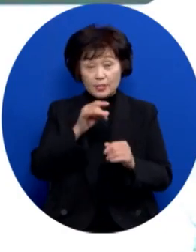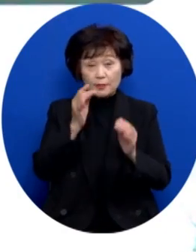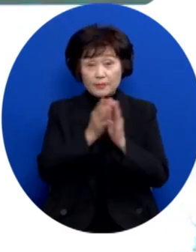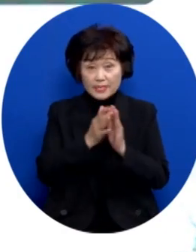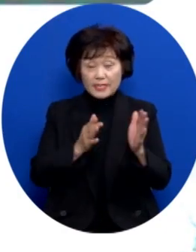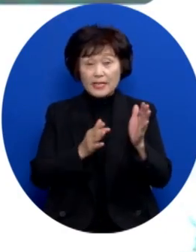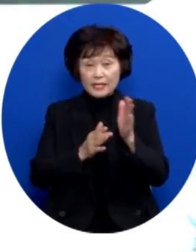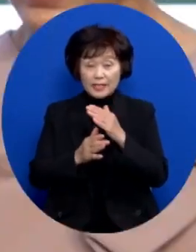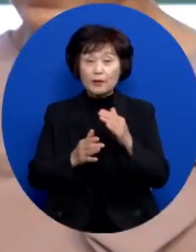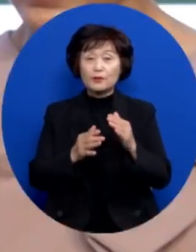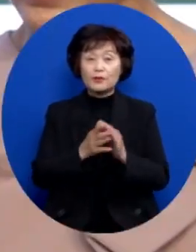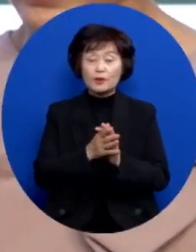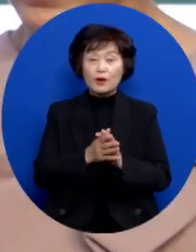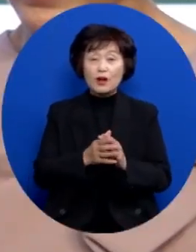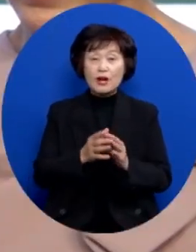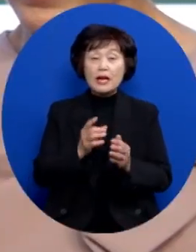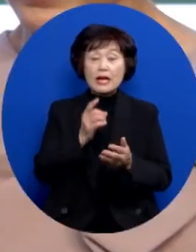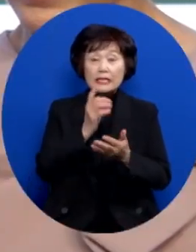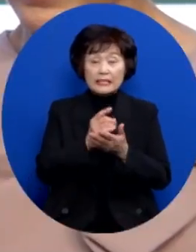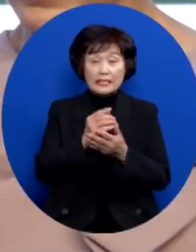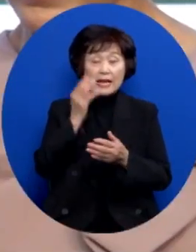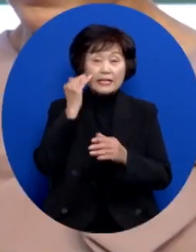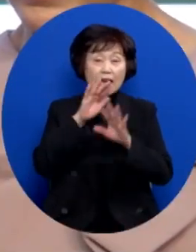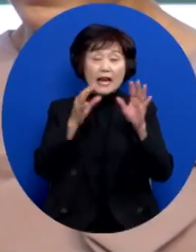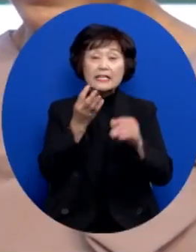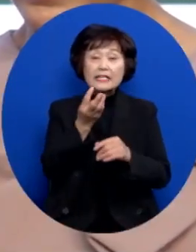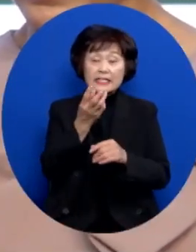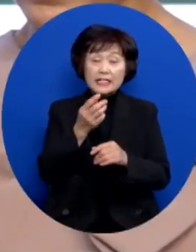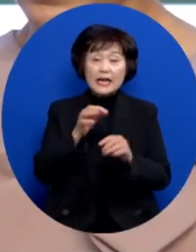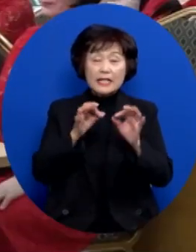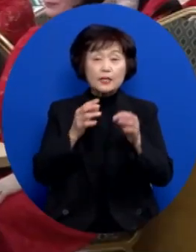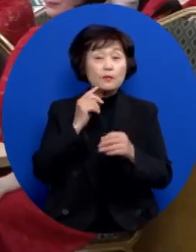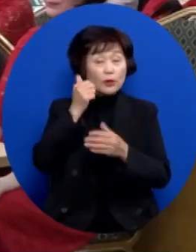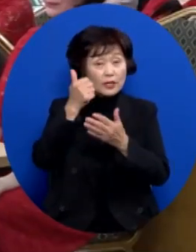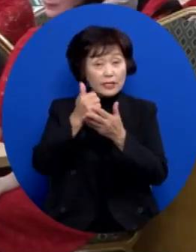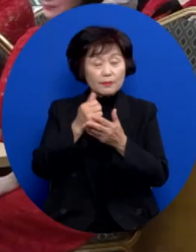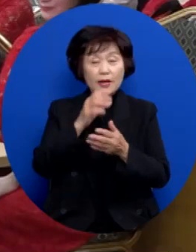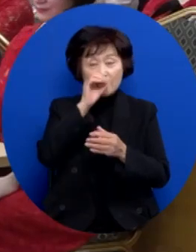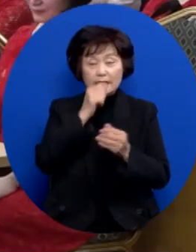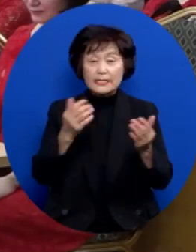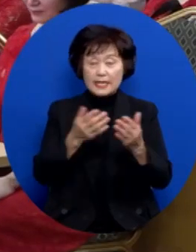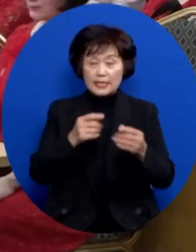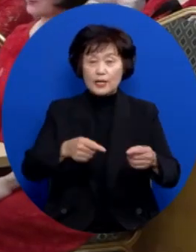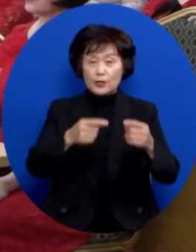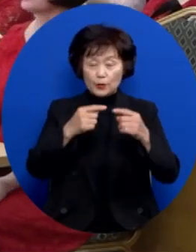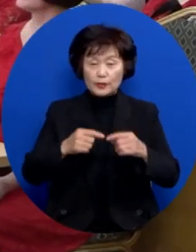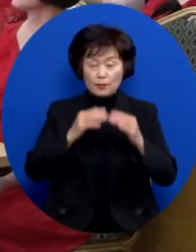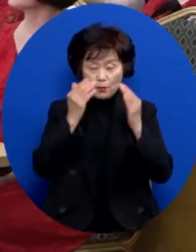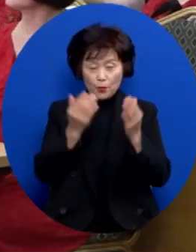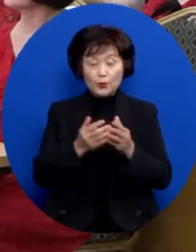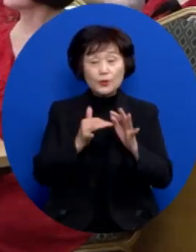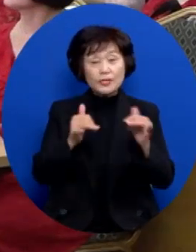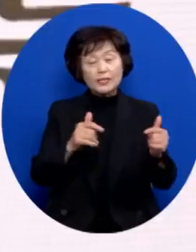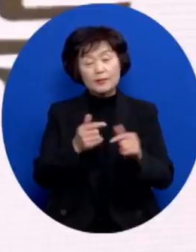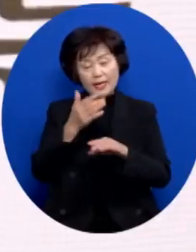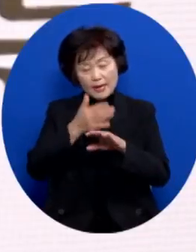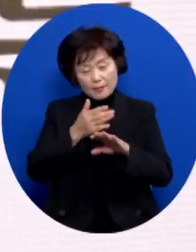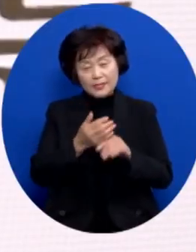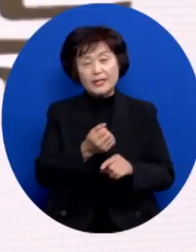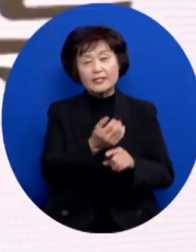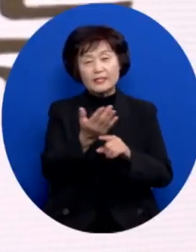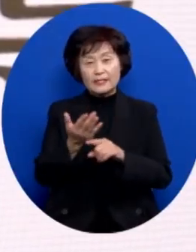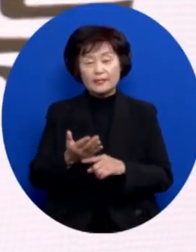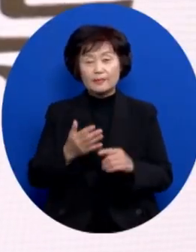심부름 찬양축제에 천안 하늘씨앗교회 김경애 목사는 선한 일에 동참한 모든 동역자에게 감사하다고